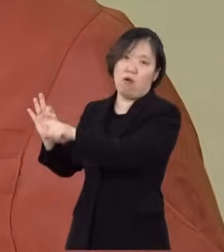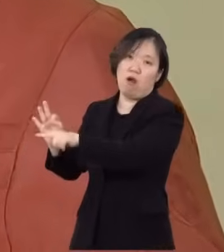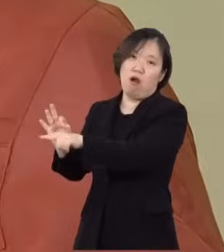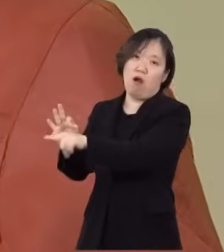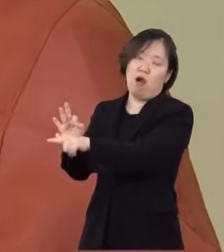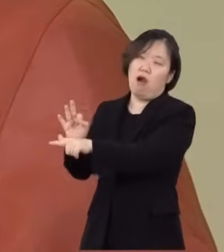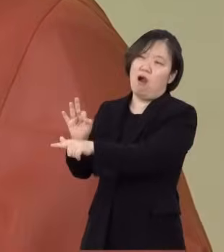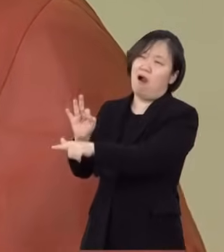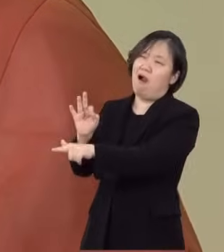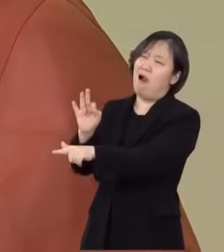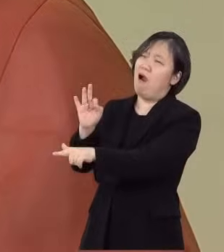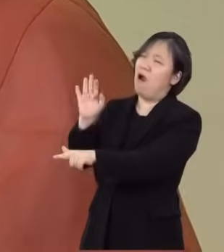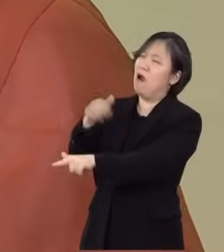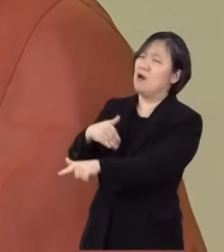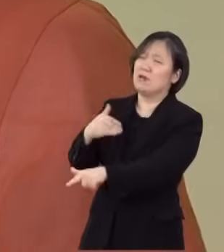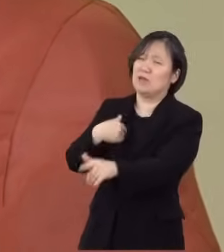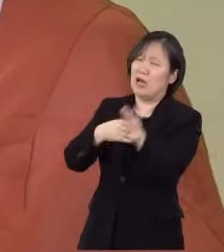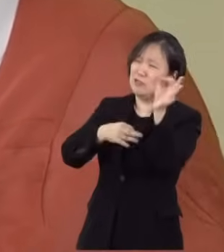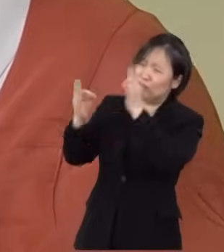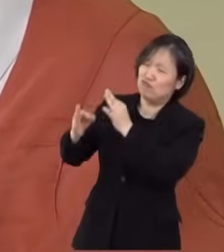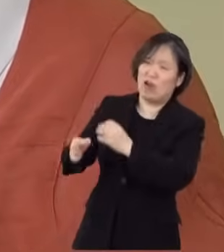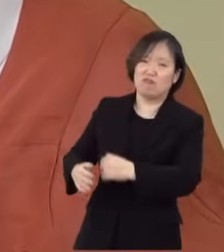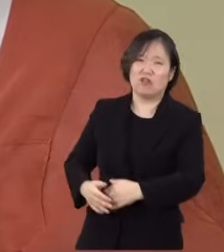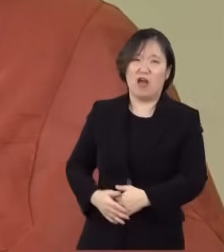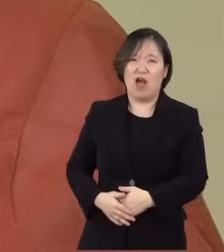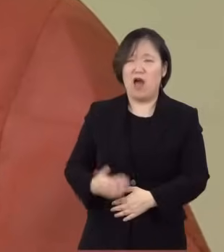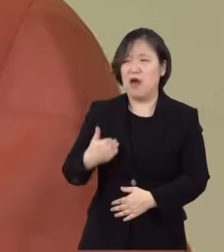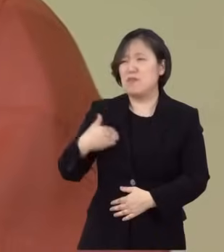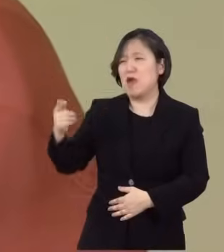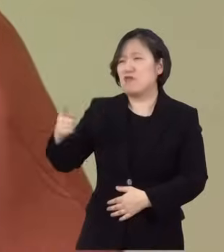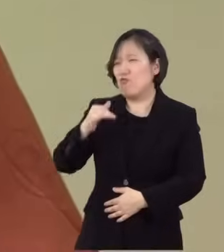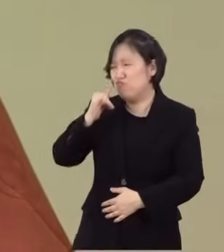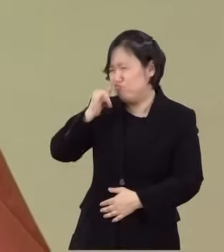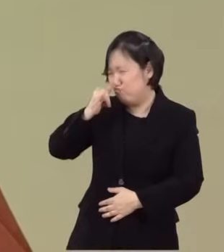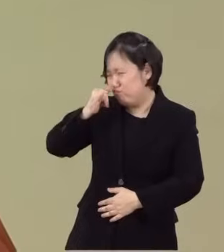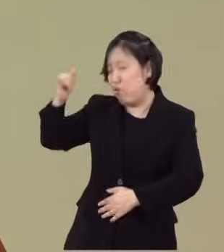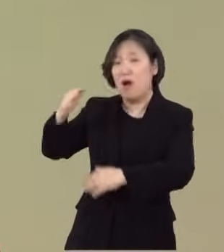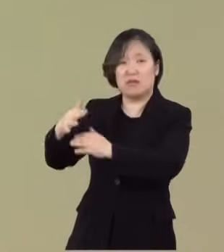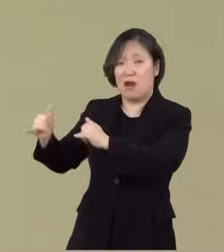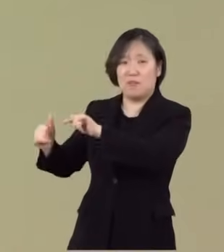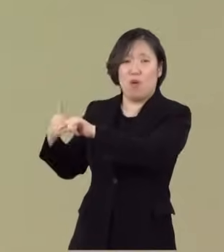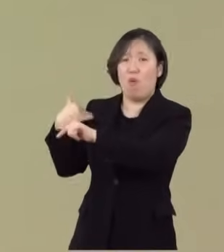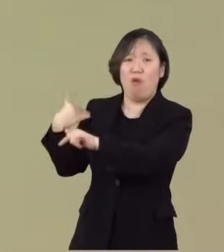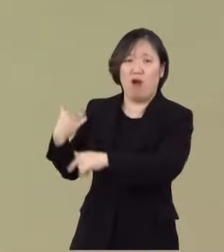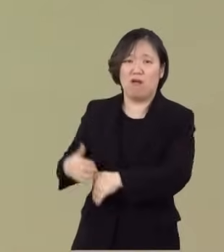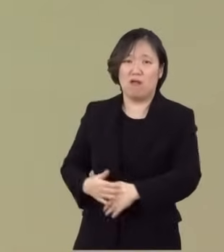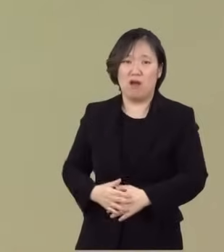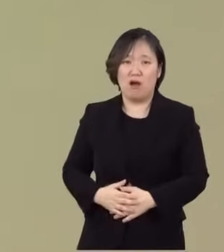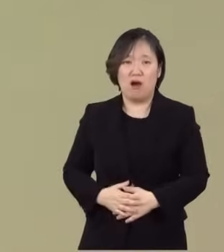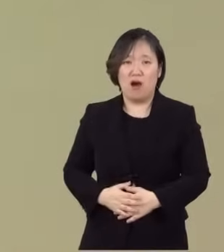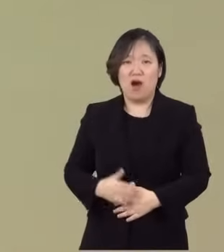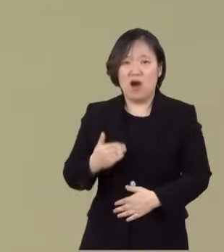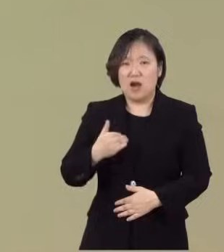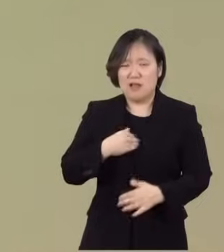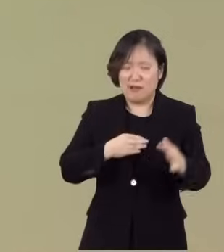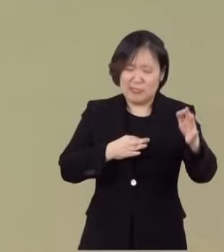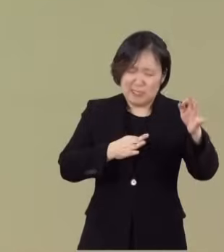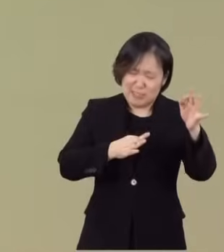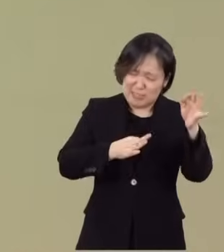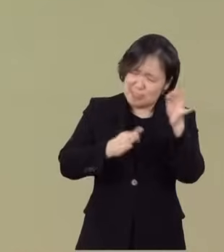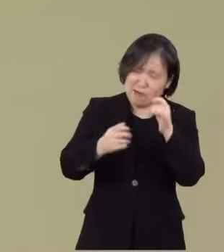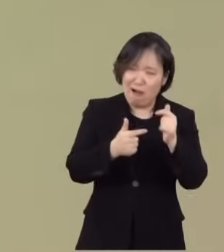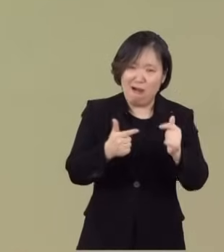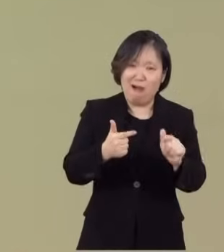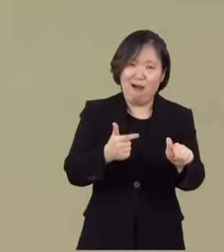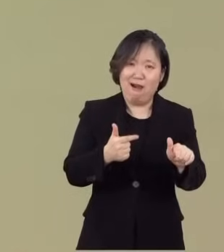그때서야 아이고 아이고 내가 큰 실수를 했구나 저런 분들을 내가 알아보지 못하고 내가 큰